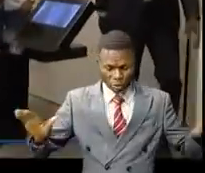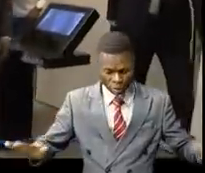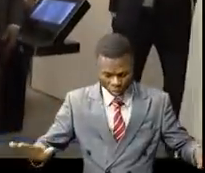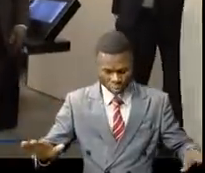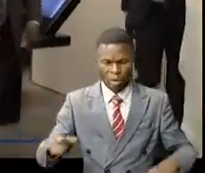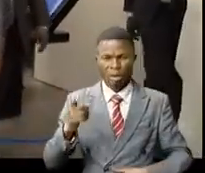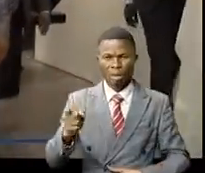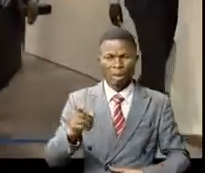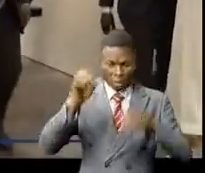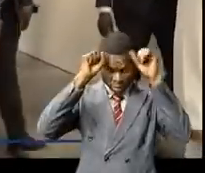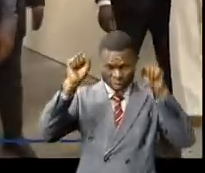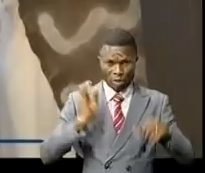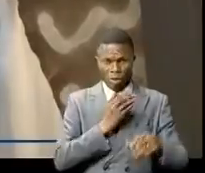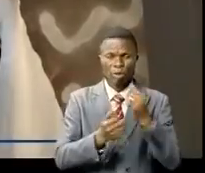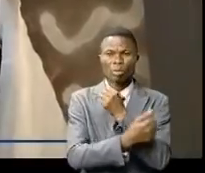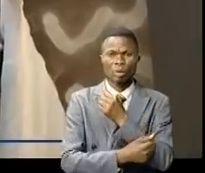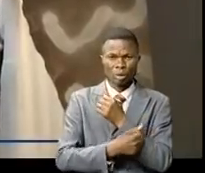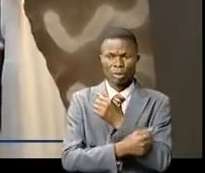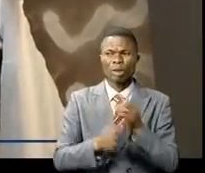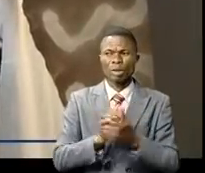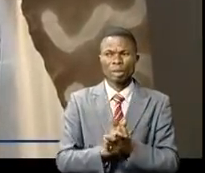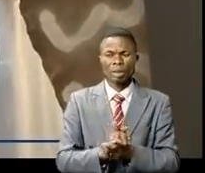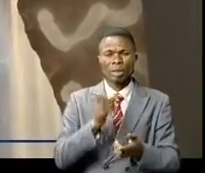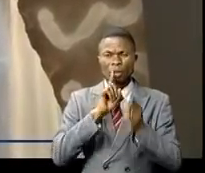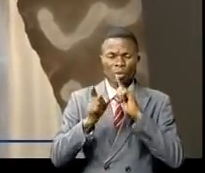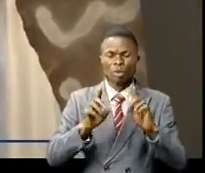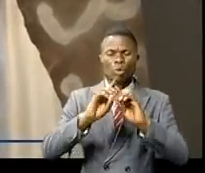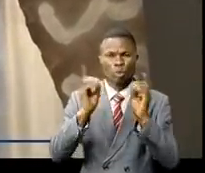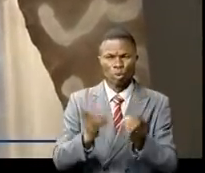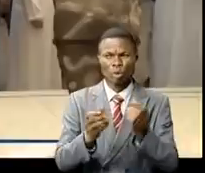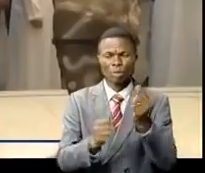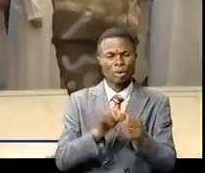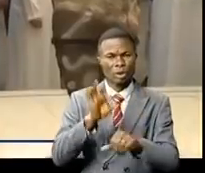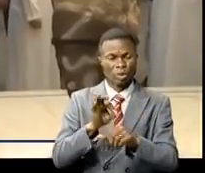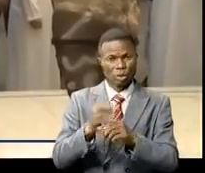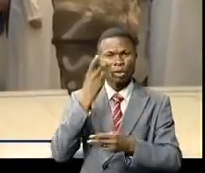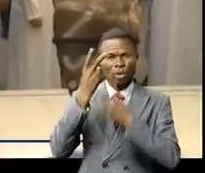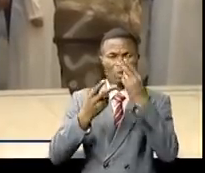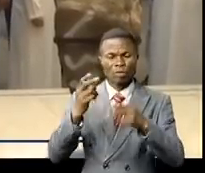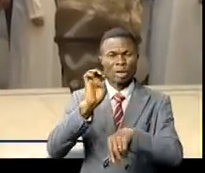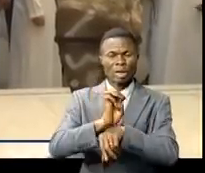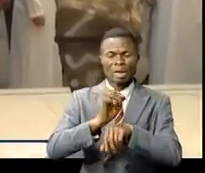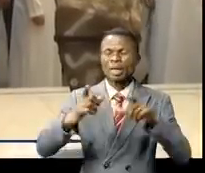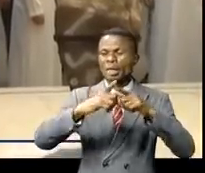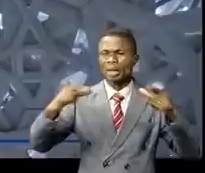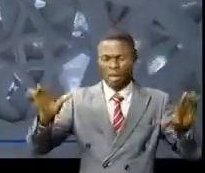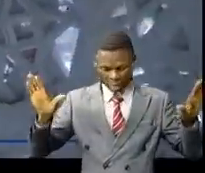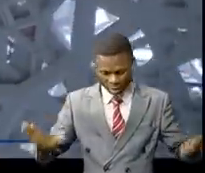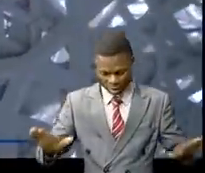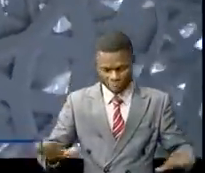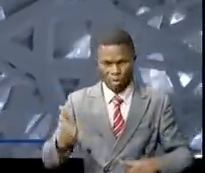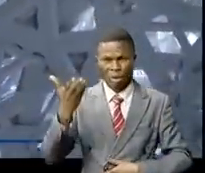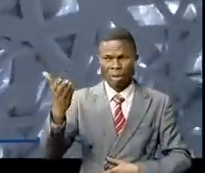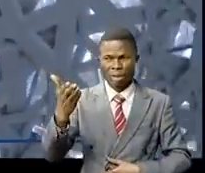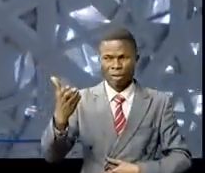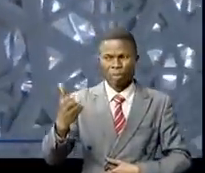la république l'élection comme si ceux qui disent le mot a eu avec toute sa délégation l'opportunité de visiter l'immense bâtisse située à quelques